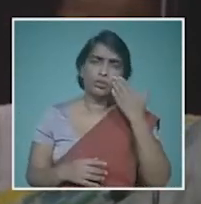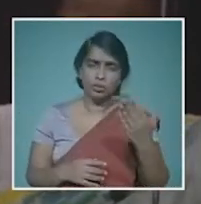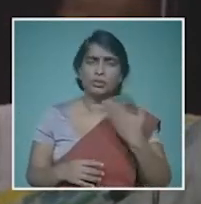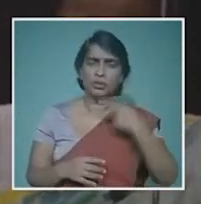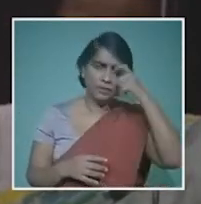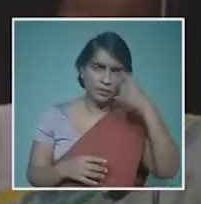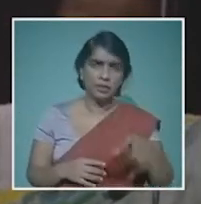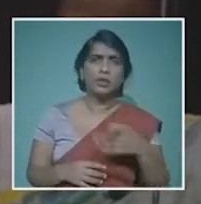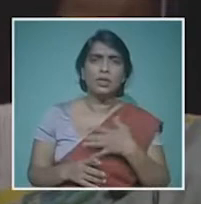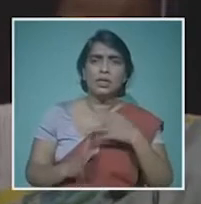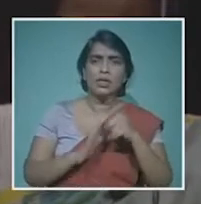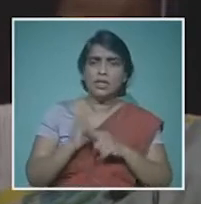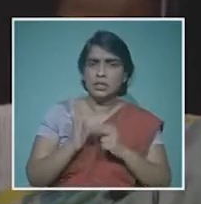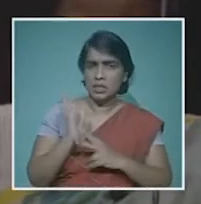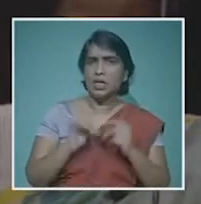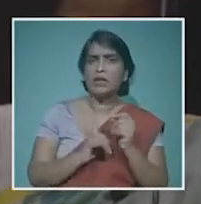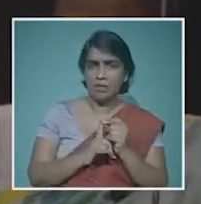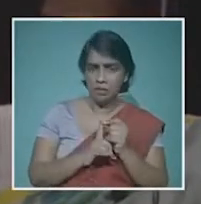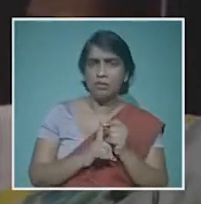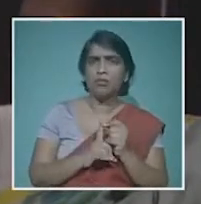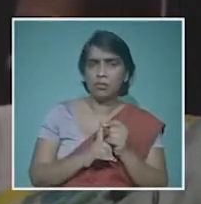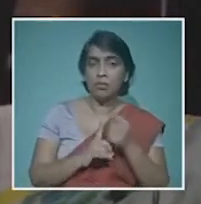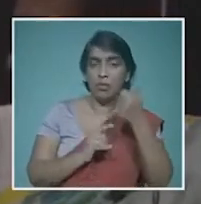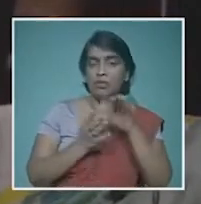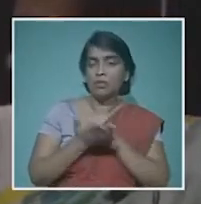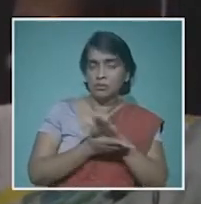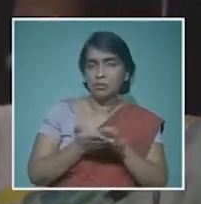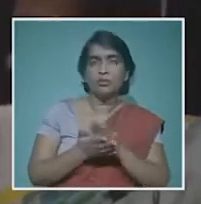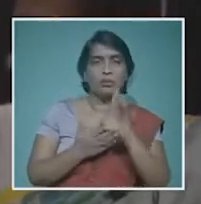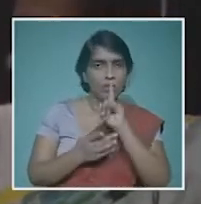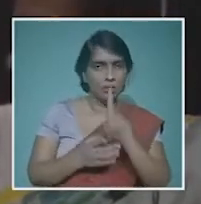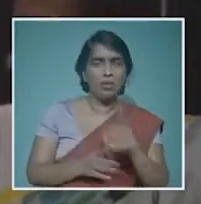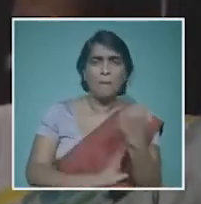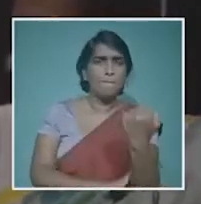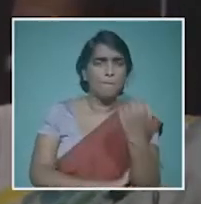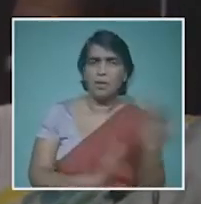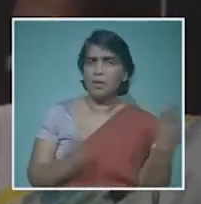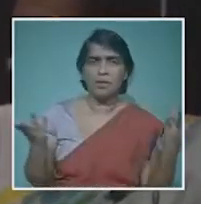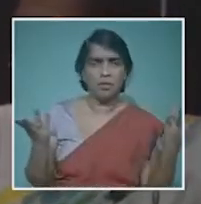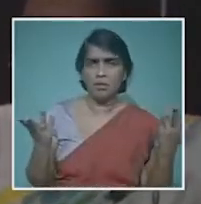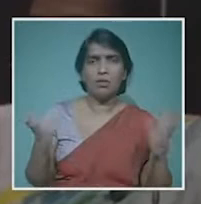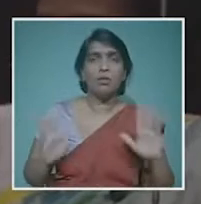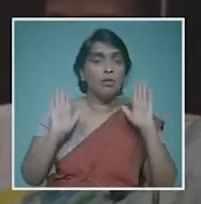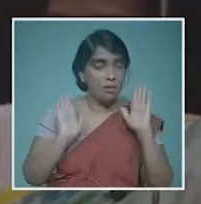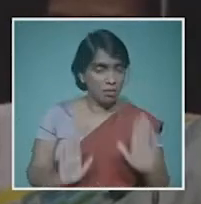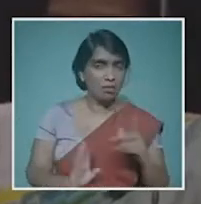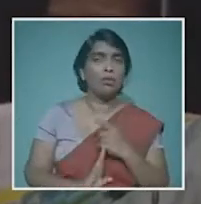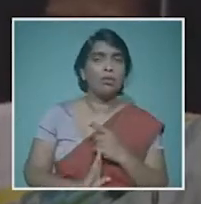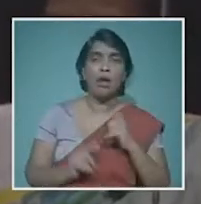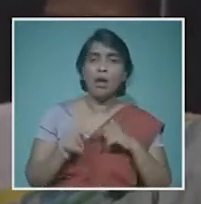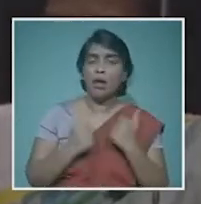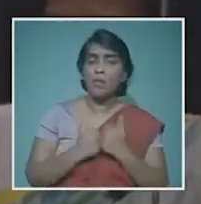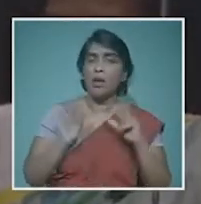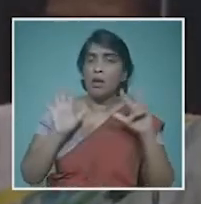දැක්කා ජනතා විමුක්ති පෙරමුණ ඒ ගැන ඉතා හොඳින් පැහැදිලි කරනවා. එහෙම බලයක් තිබ්බේ නැහැ. හැබැයි අප්‍රේල්